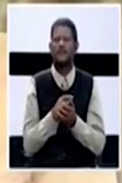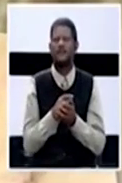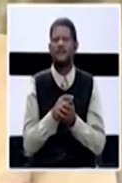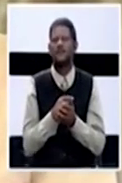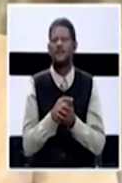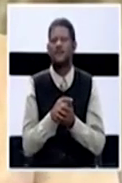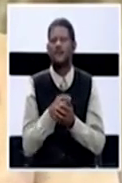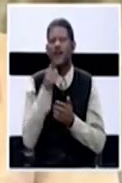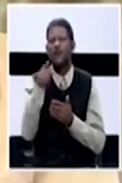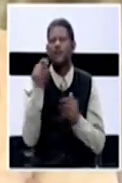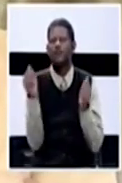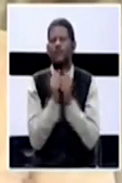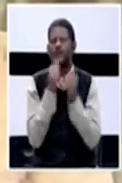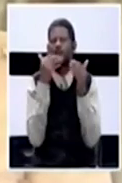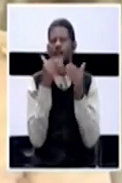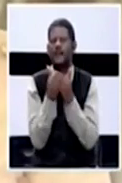ኣብ ምስ መፃና